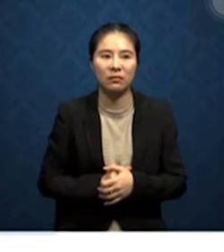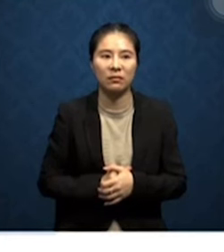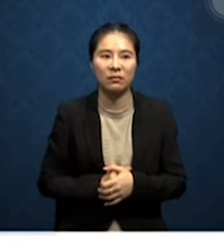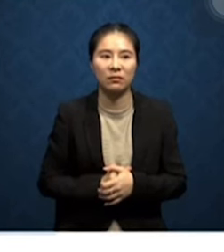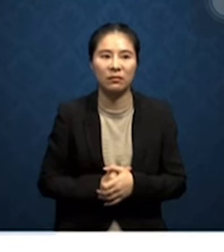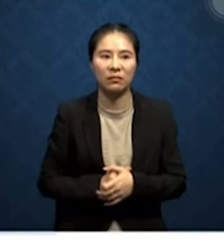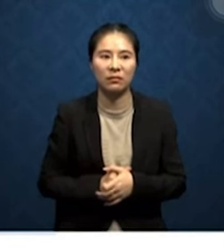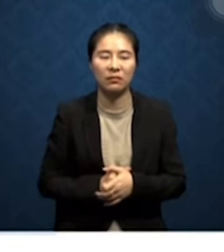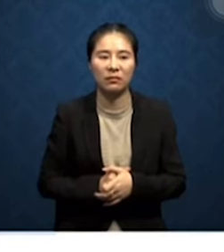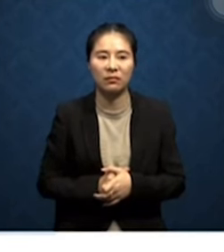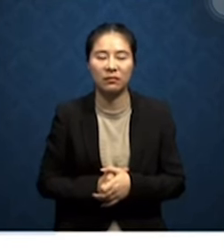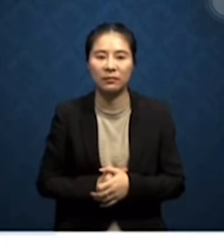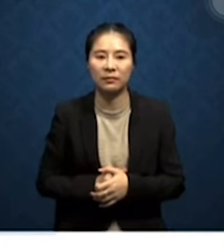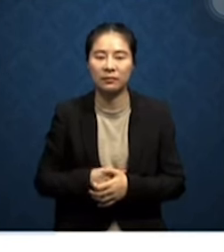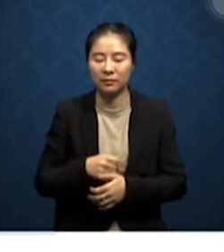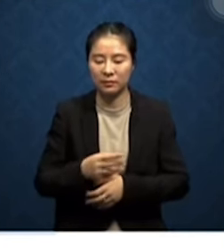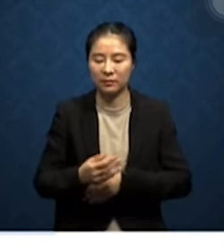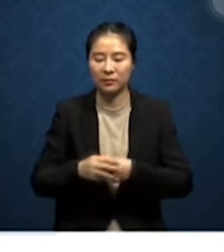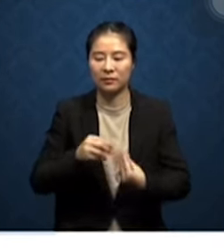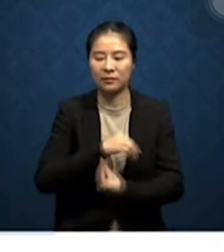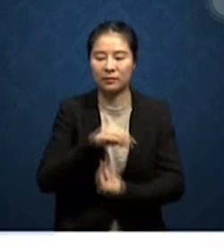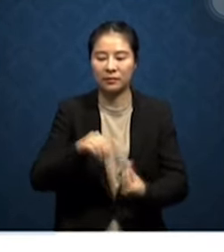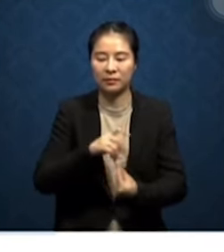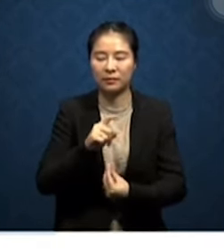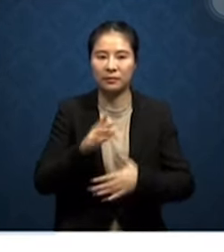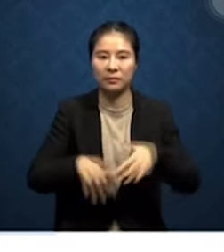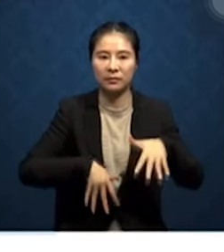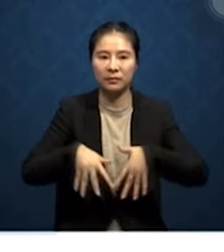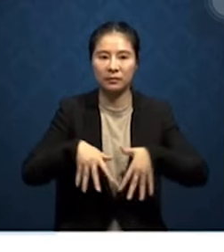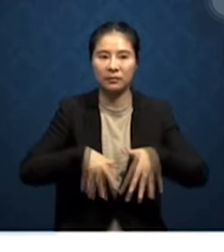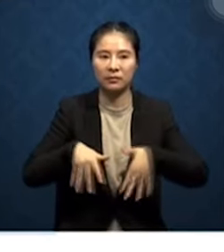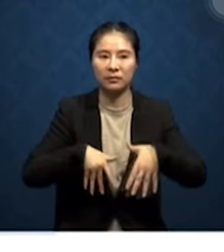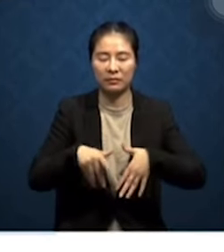ของการค้าการสร้างเศรษฐกิจชุมชน